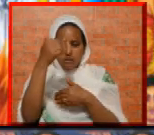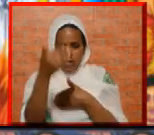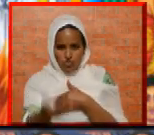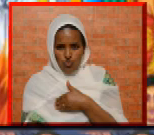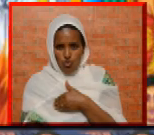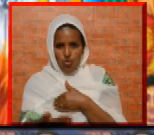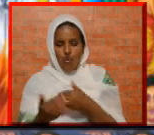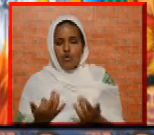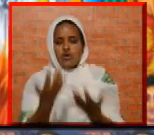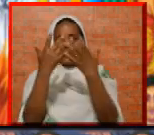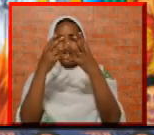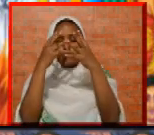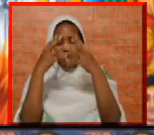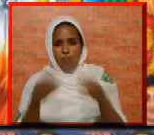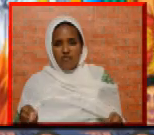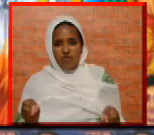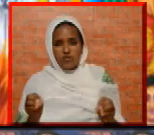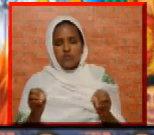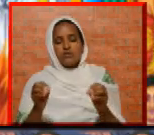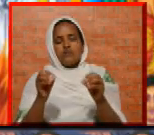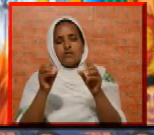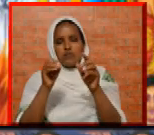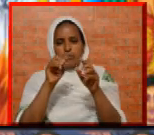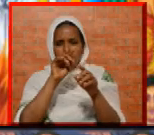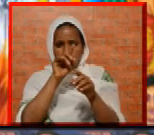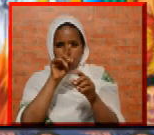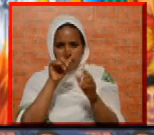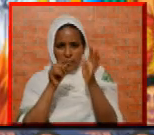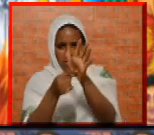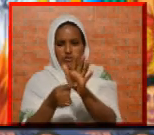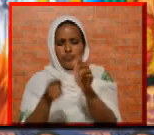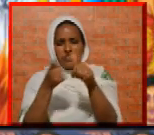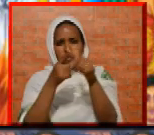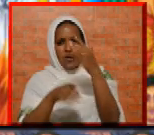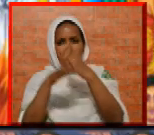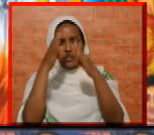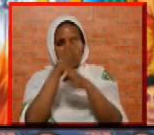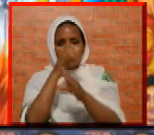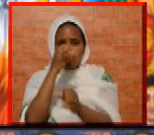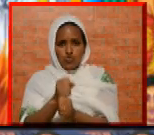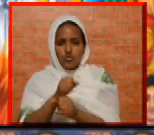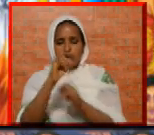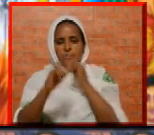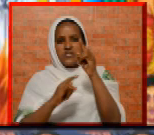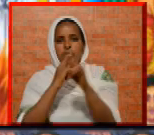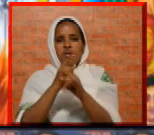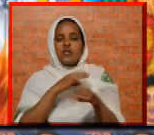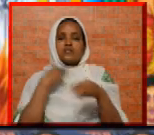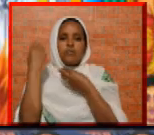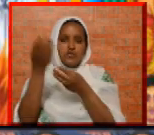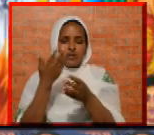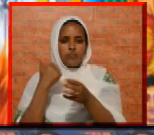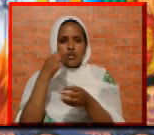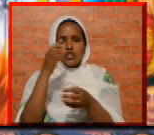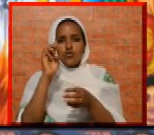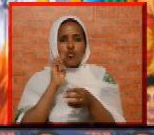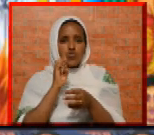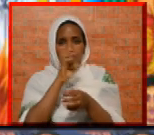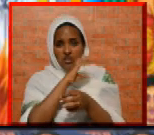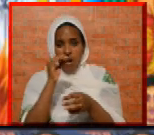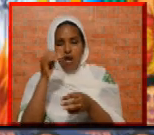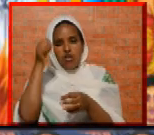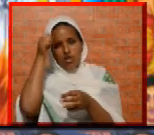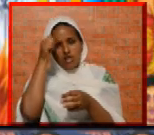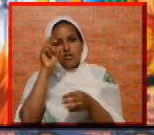ቀጥሎ እሳት በማጥፋት የሚጠቀሱት የመጀመሪያውን ደረጃ የሚይዙት በዘመነ ሰማይታት የነበሩት ቂርቆስና